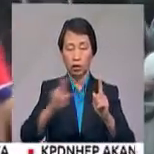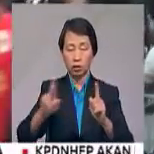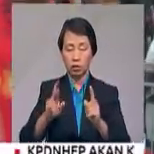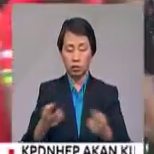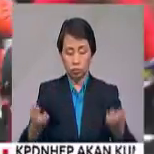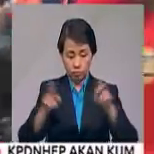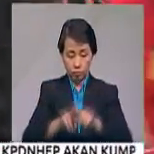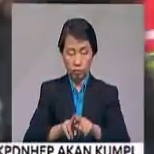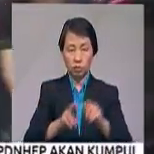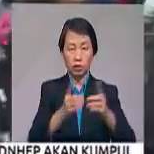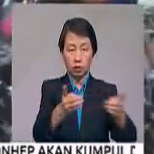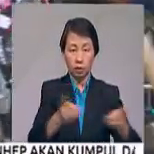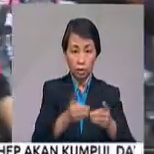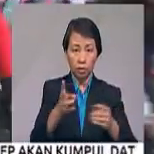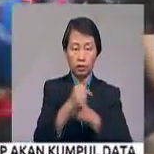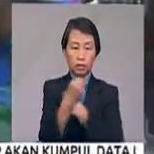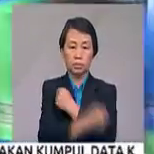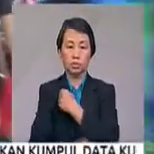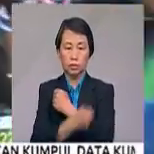diadakan di peringkat daerah dan negeri.